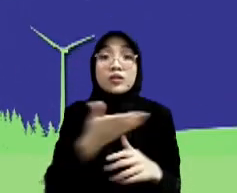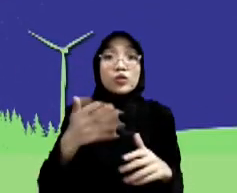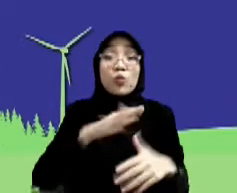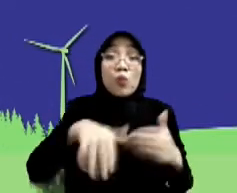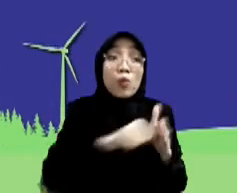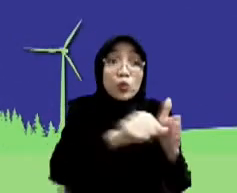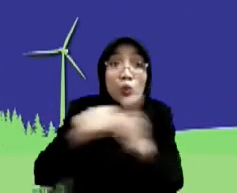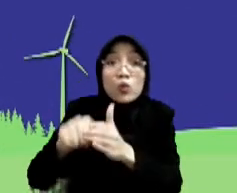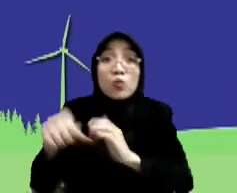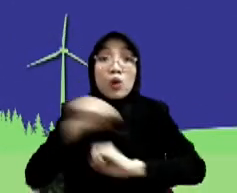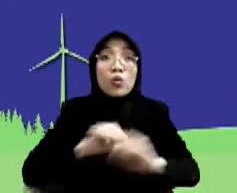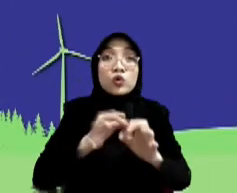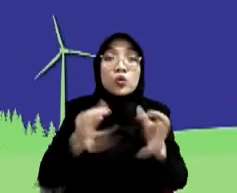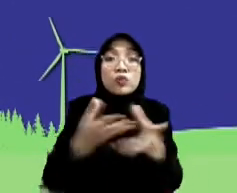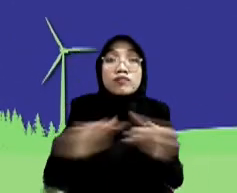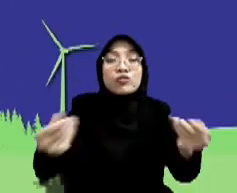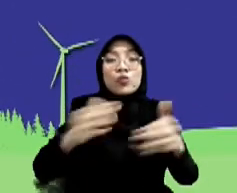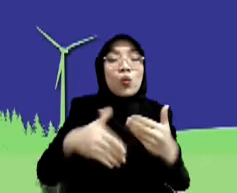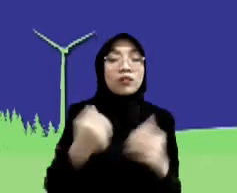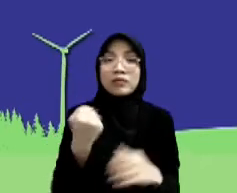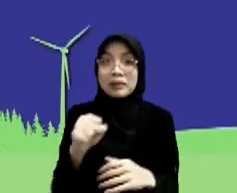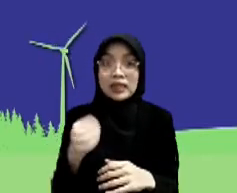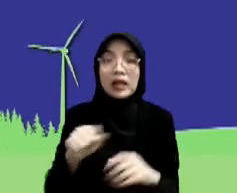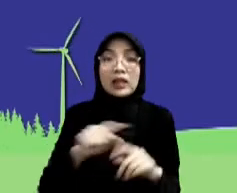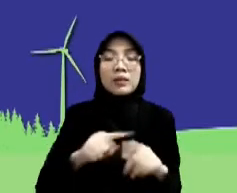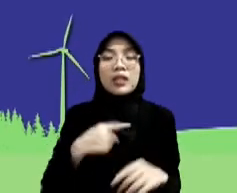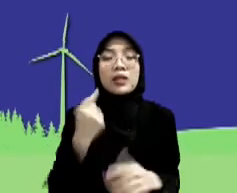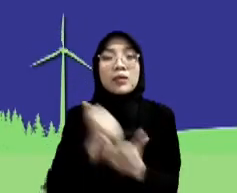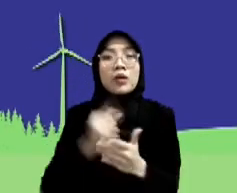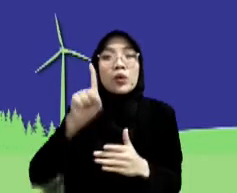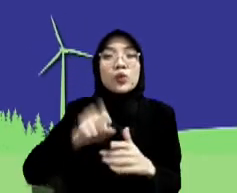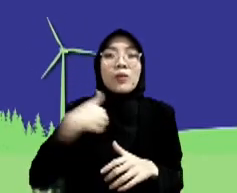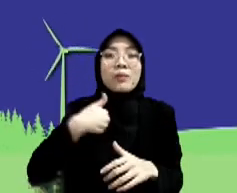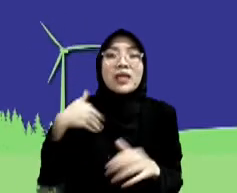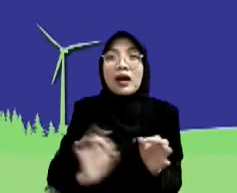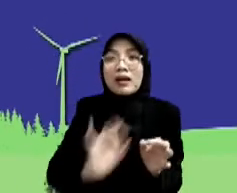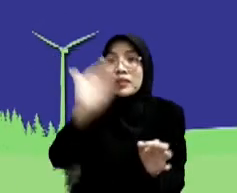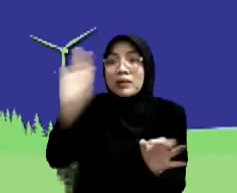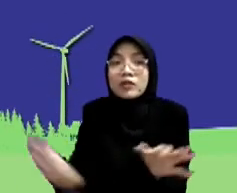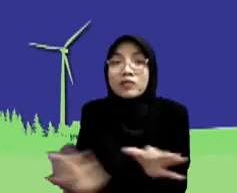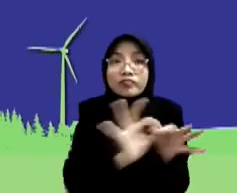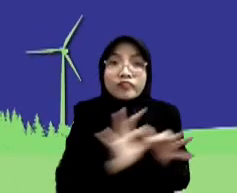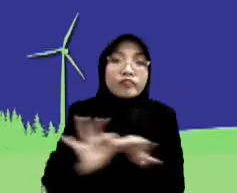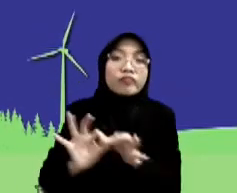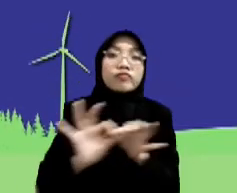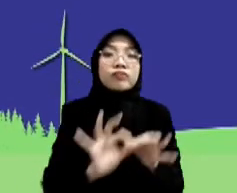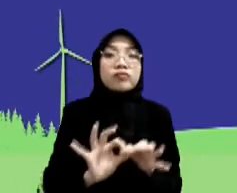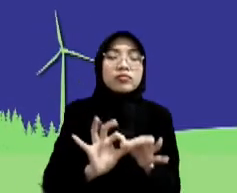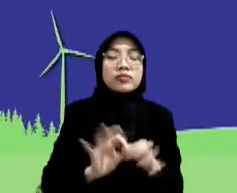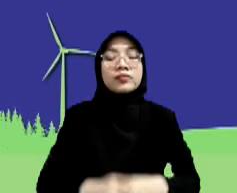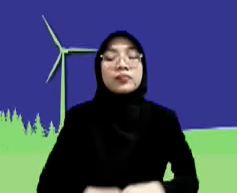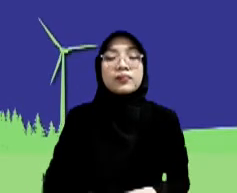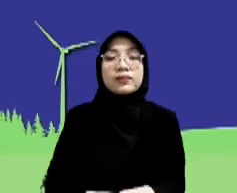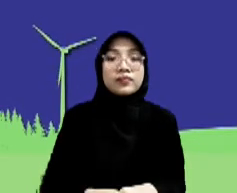gitu jadi we really need to stakeholder m multi stakeholder engagement and